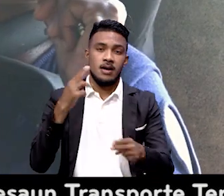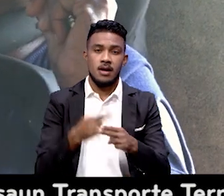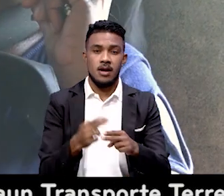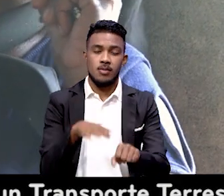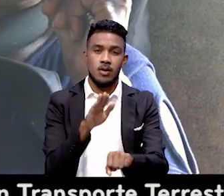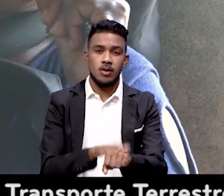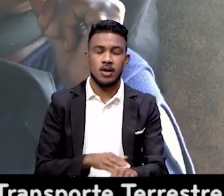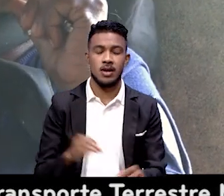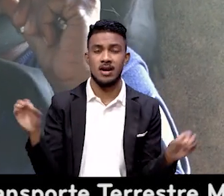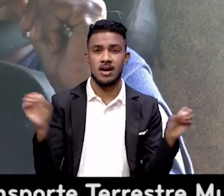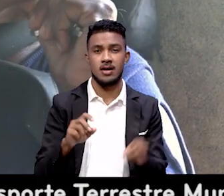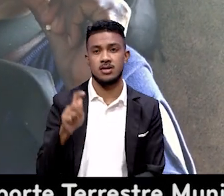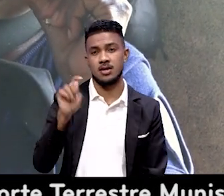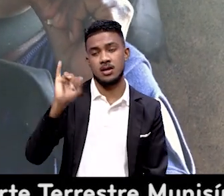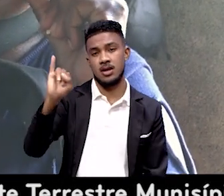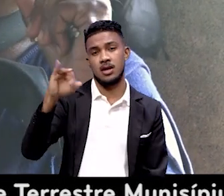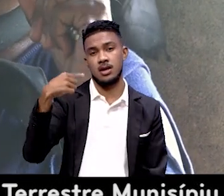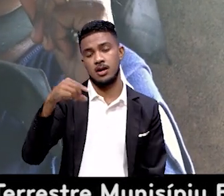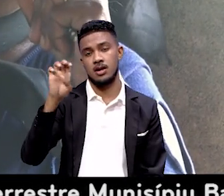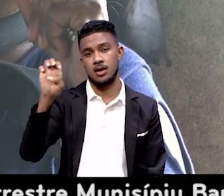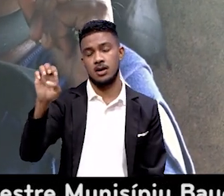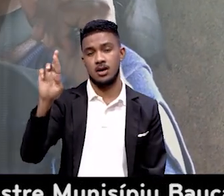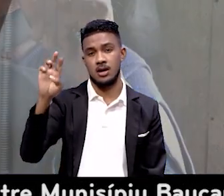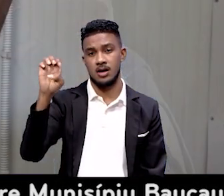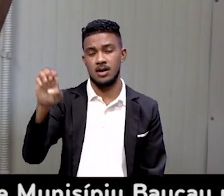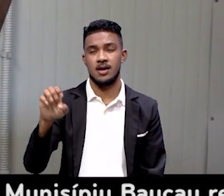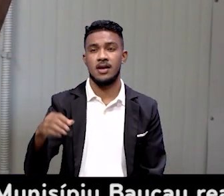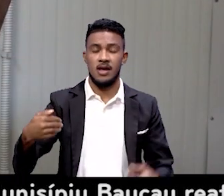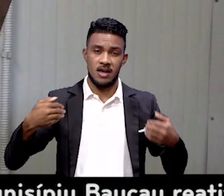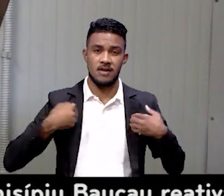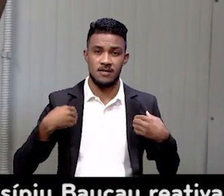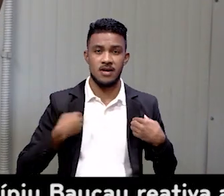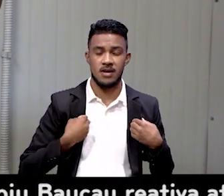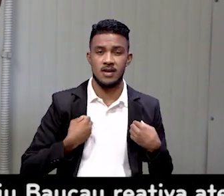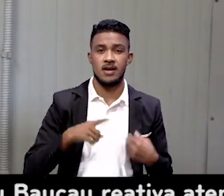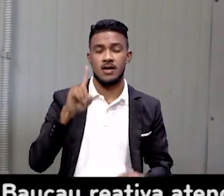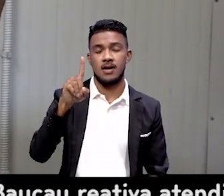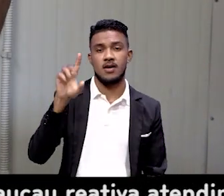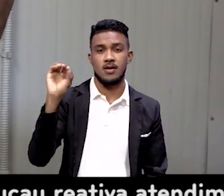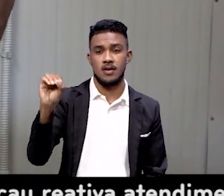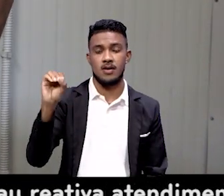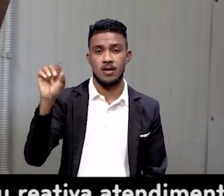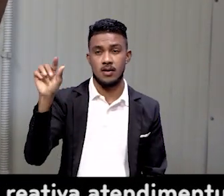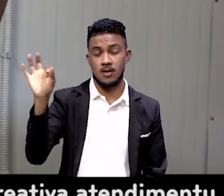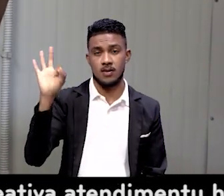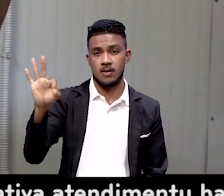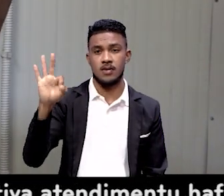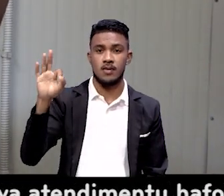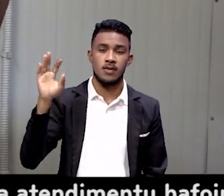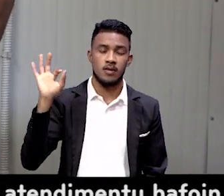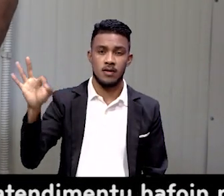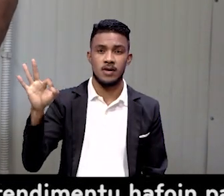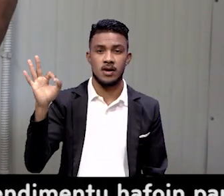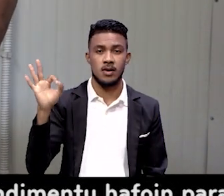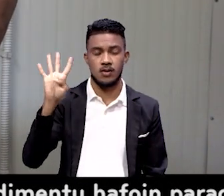tinggi ke belakang nene nene saya 94 ami maksimo duni yare butsusu